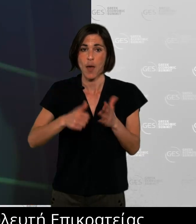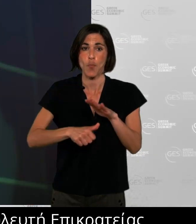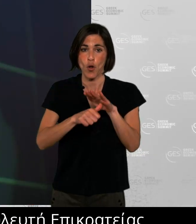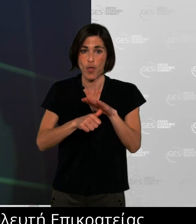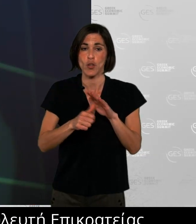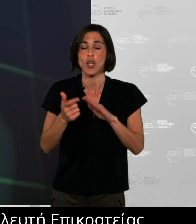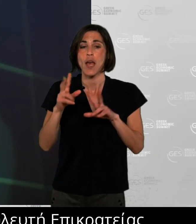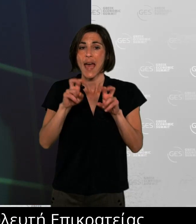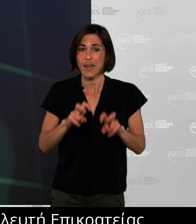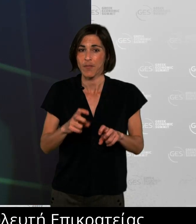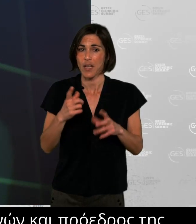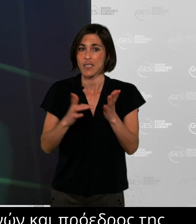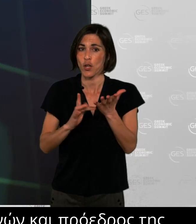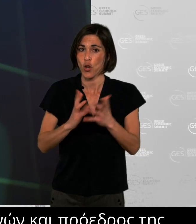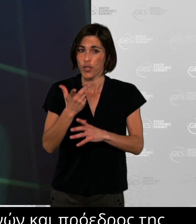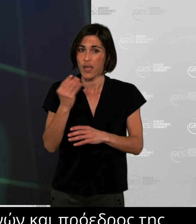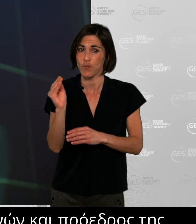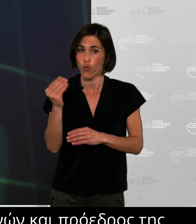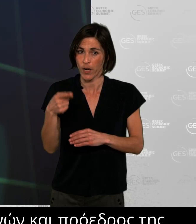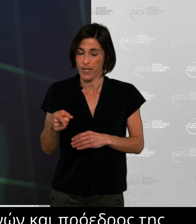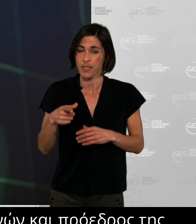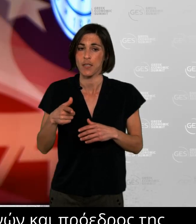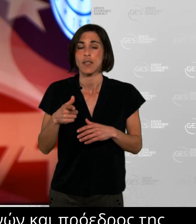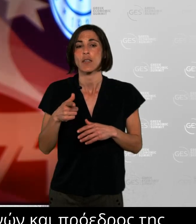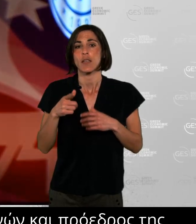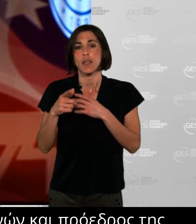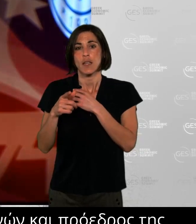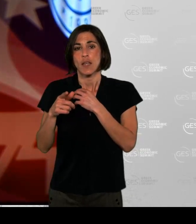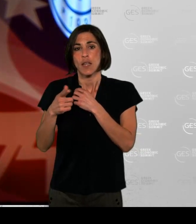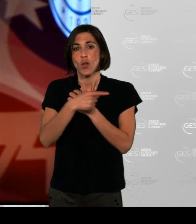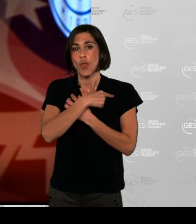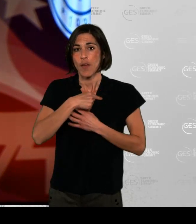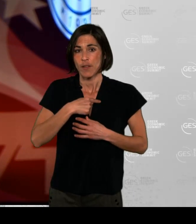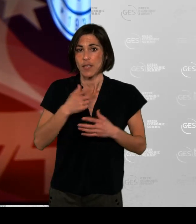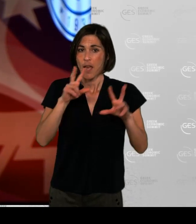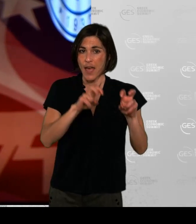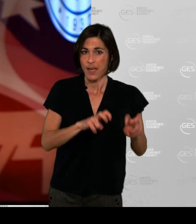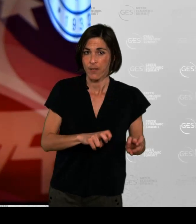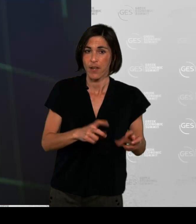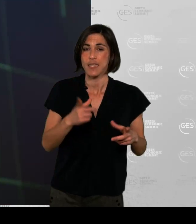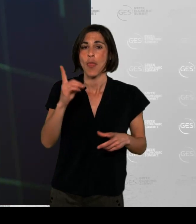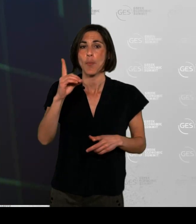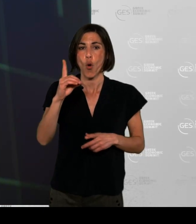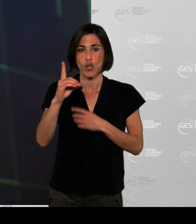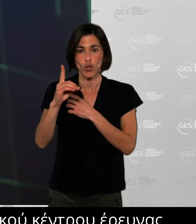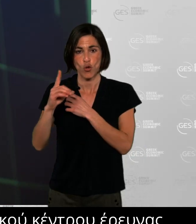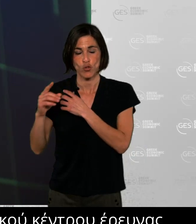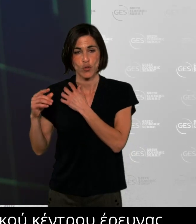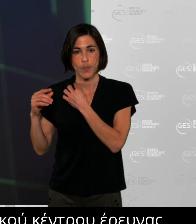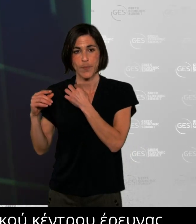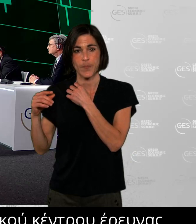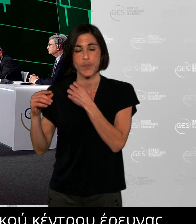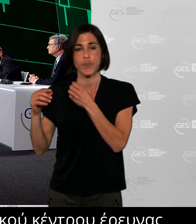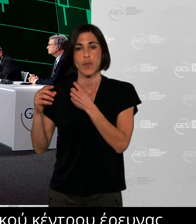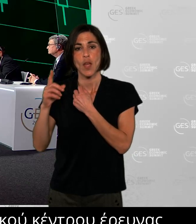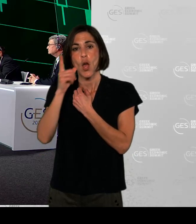Βουλής. Τον κύριο Γιώργο Νούνεση, διευθυντή του Εθνικού Κέντρου Έρευνας Φυσικών Επιστημών Δημόκρητος. Τον